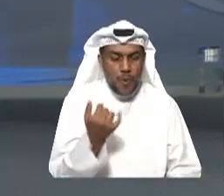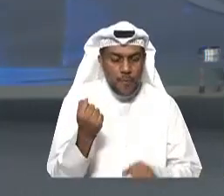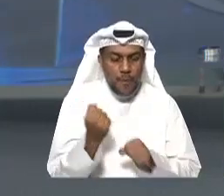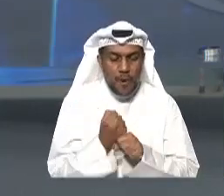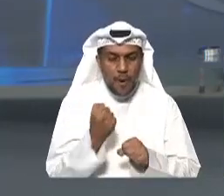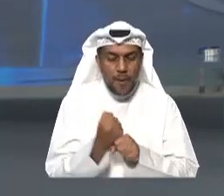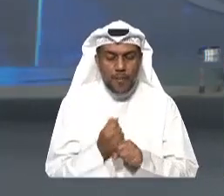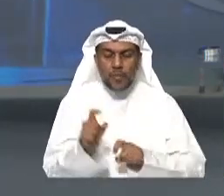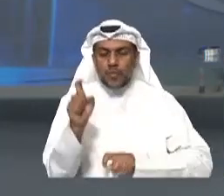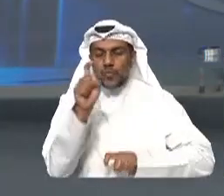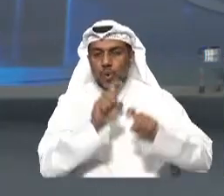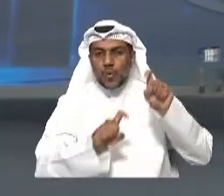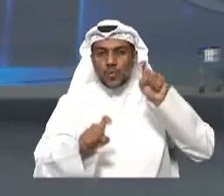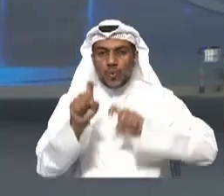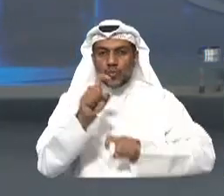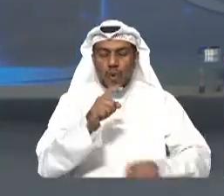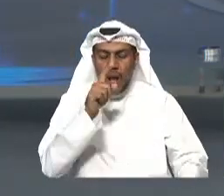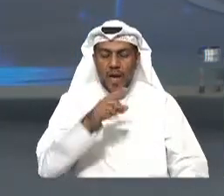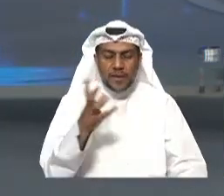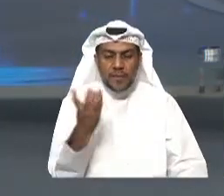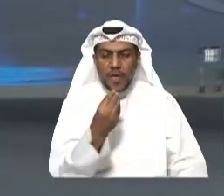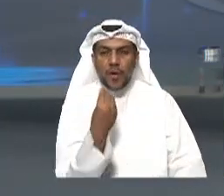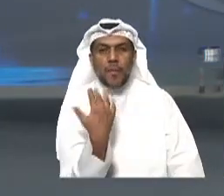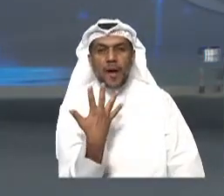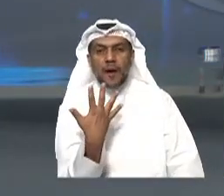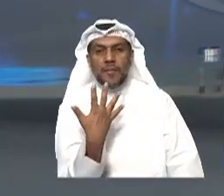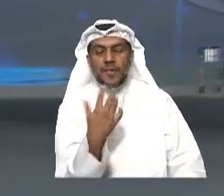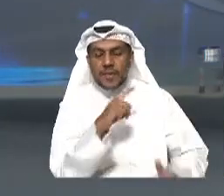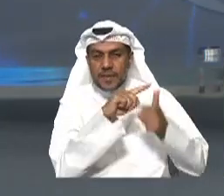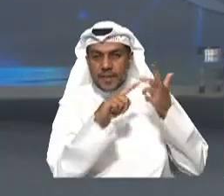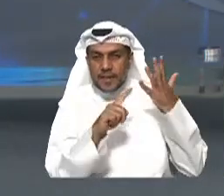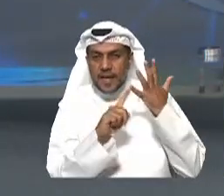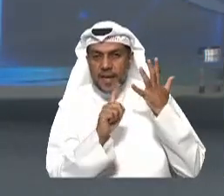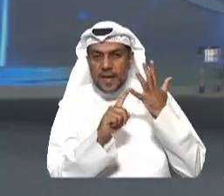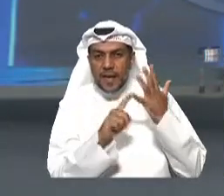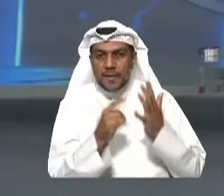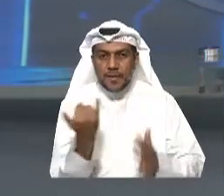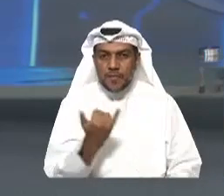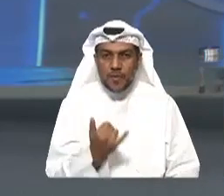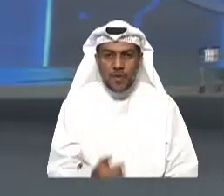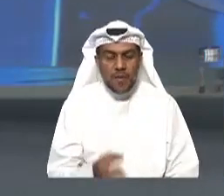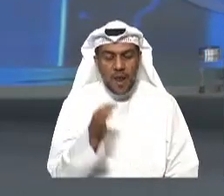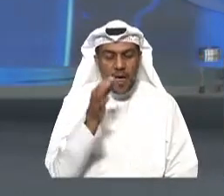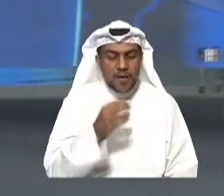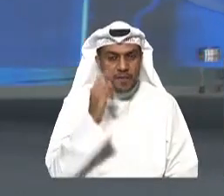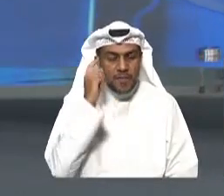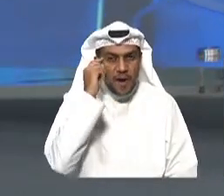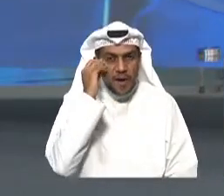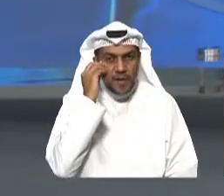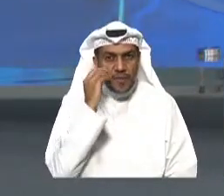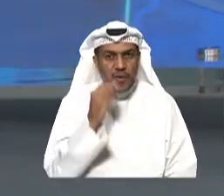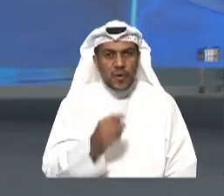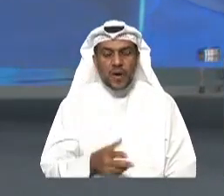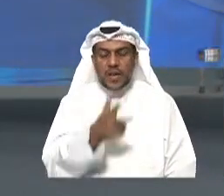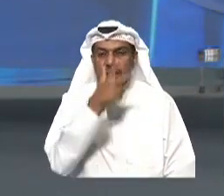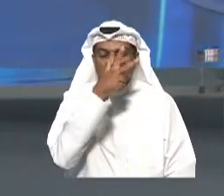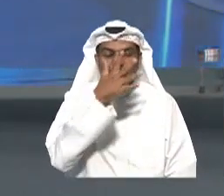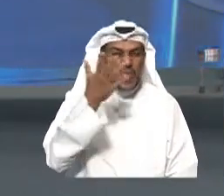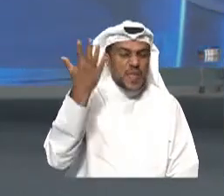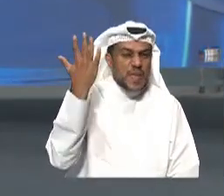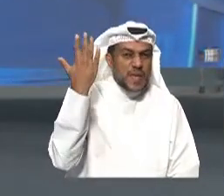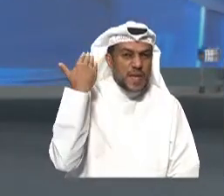بمناقشه ومتابعه البند رقم خمسه من طلب التكليف المحافظه على الاماكن والاسواق التراثيه